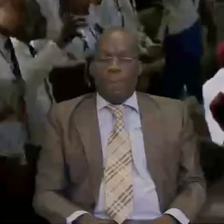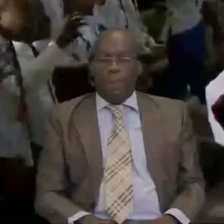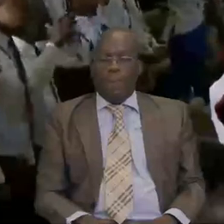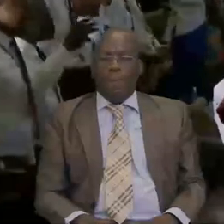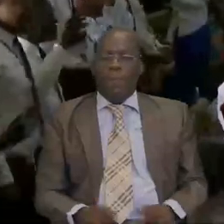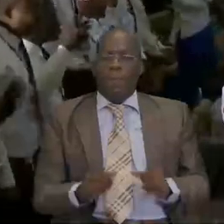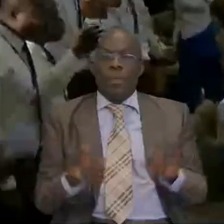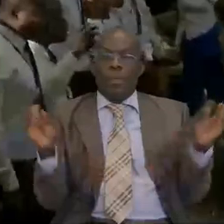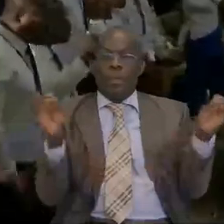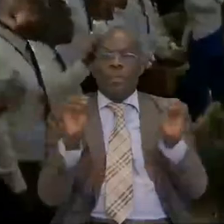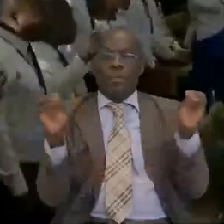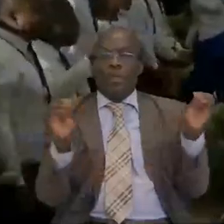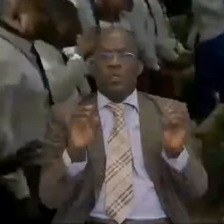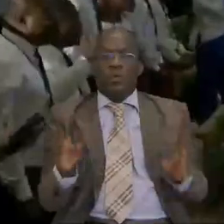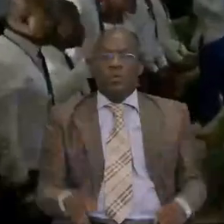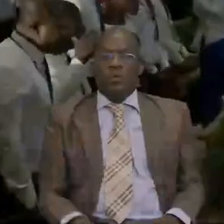Rien